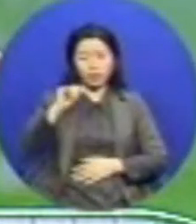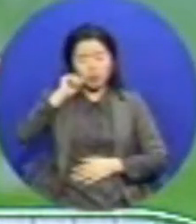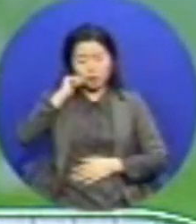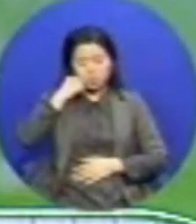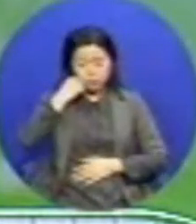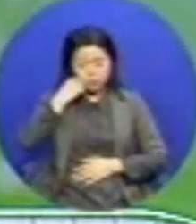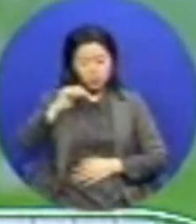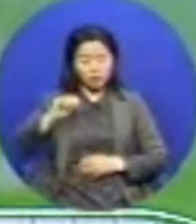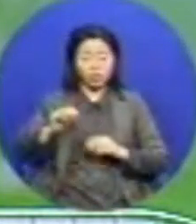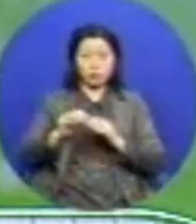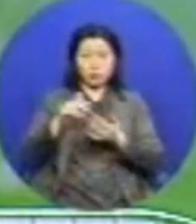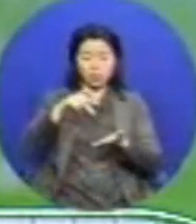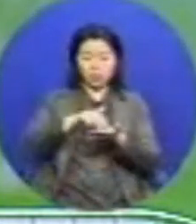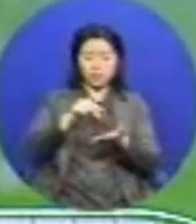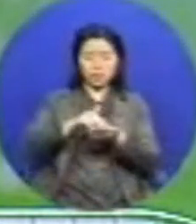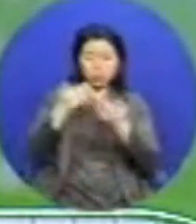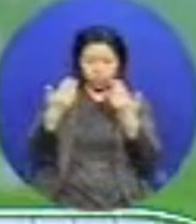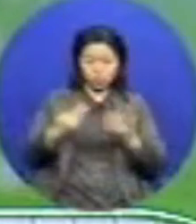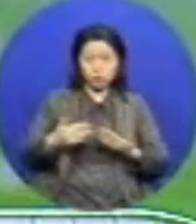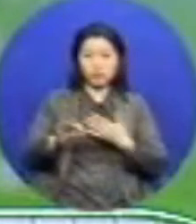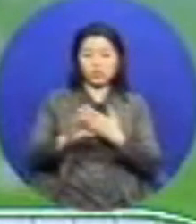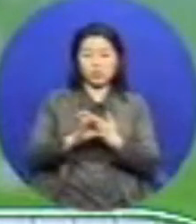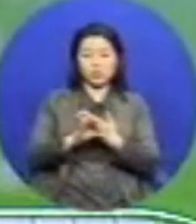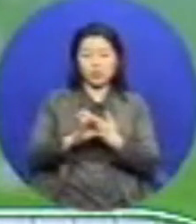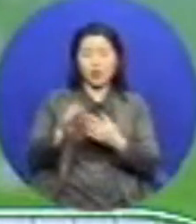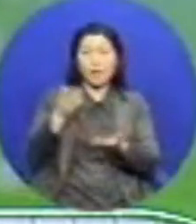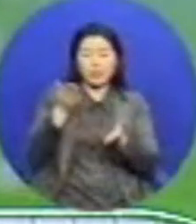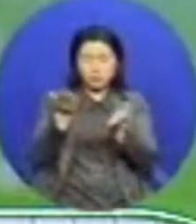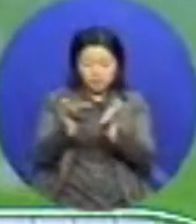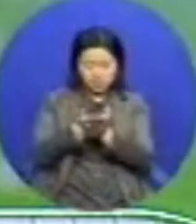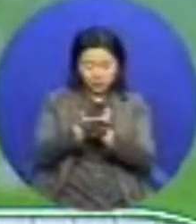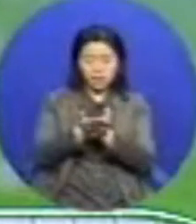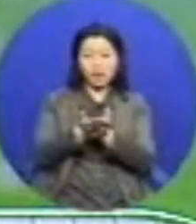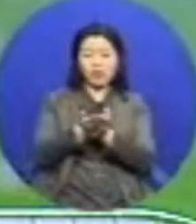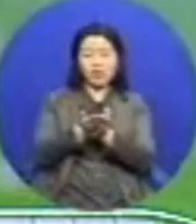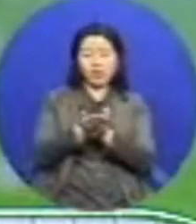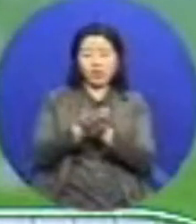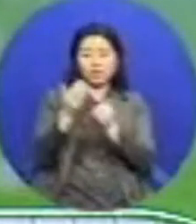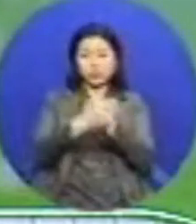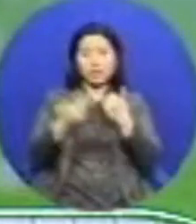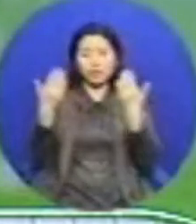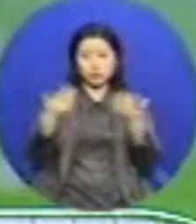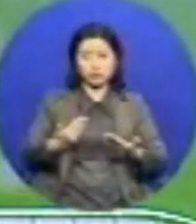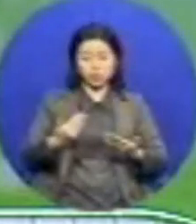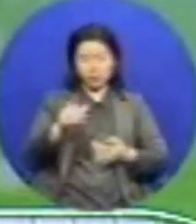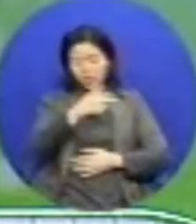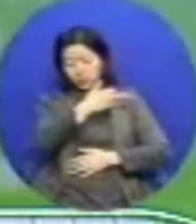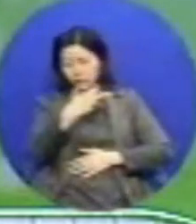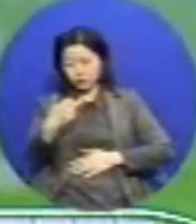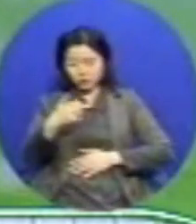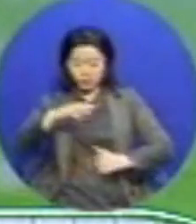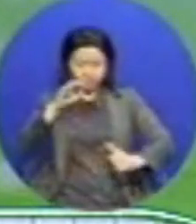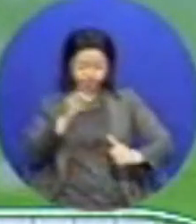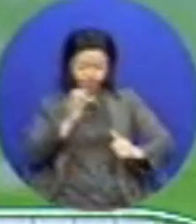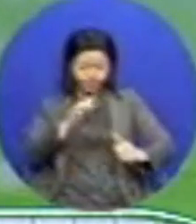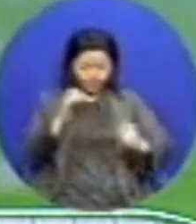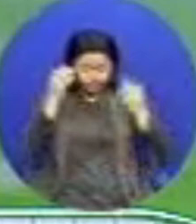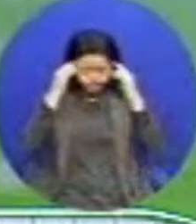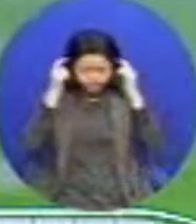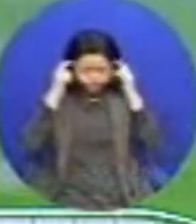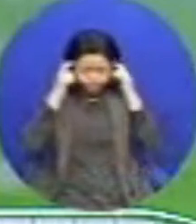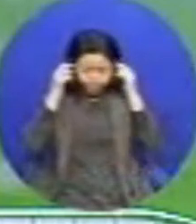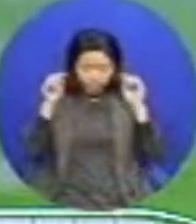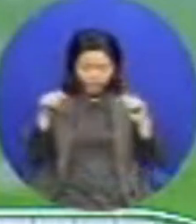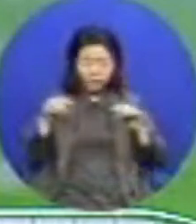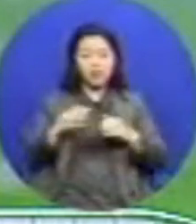하신다면 마땅히 많은 노래를 주시지 않겠는가 큰 압박과 시전 가운데 처하게 하신다면 마땅이